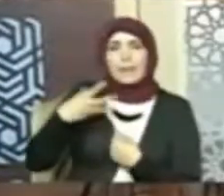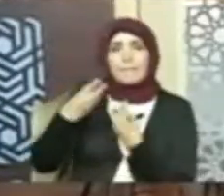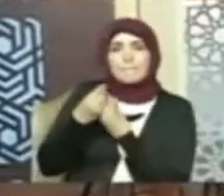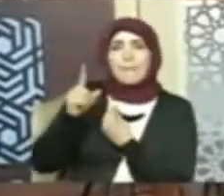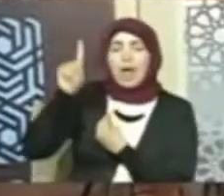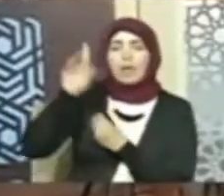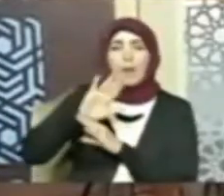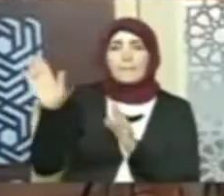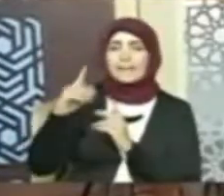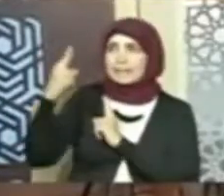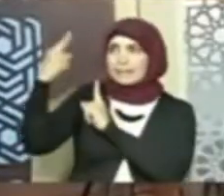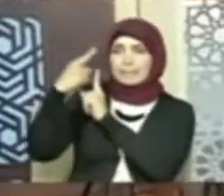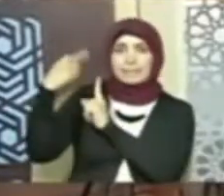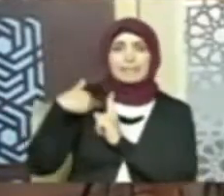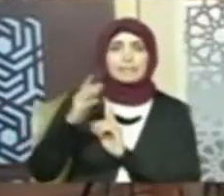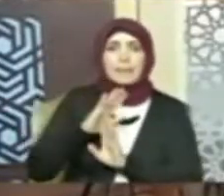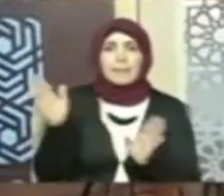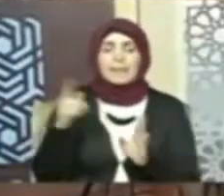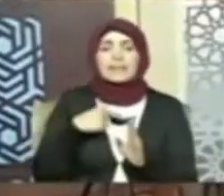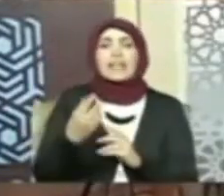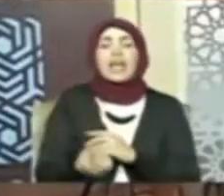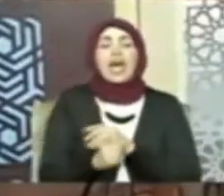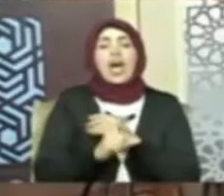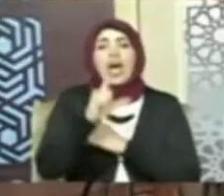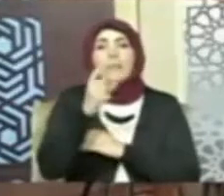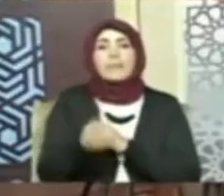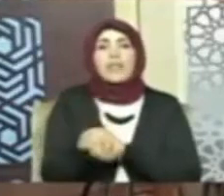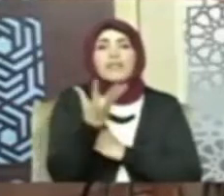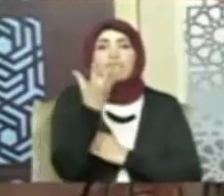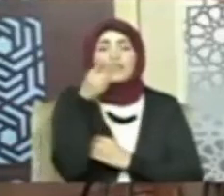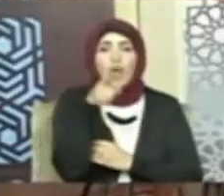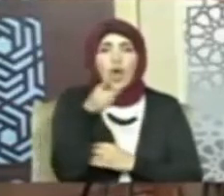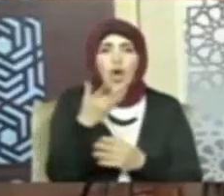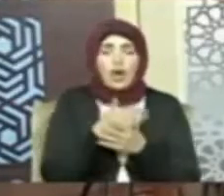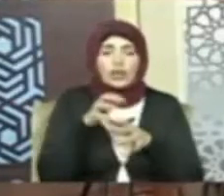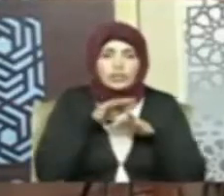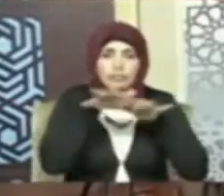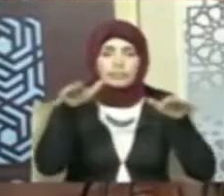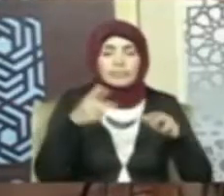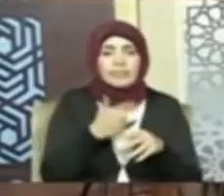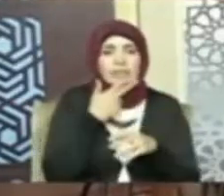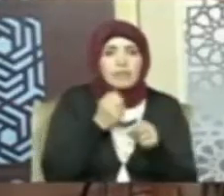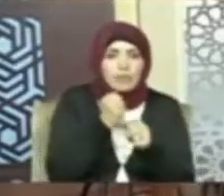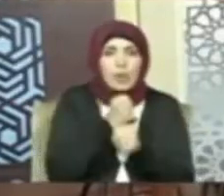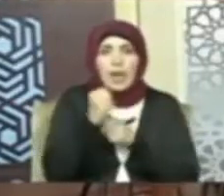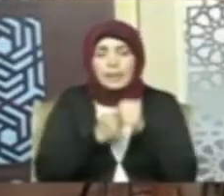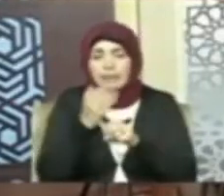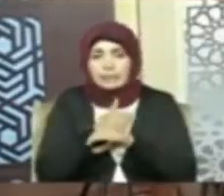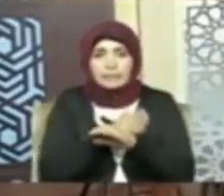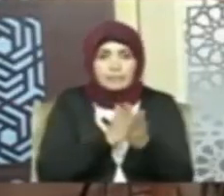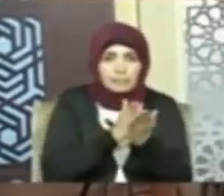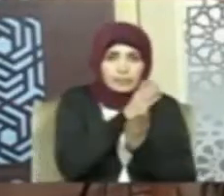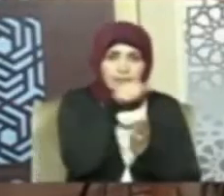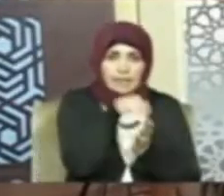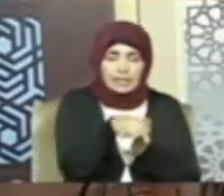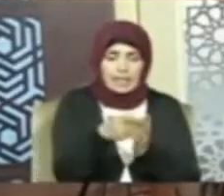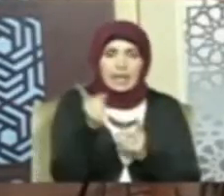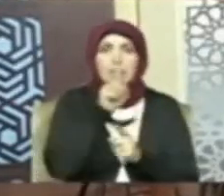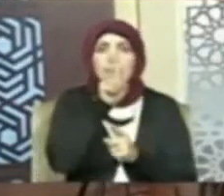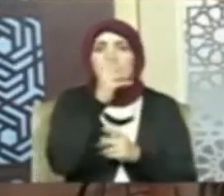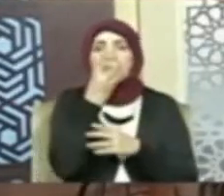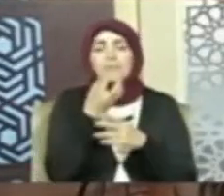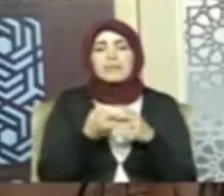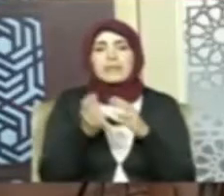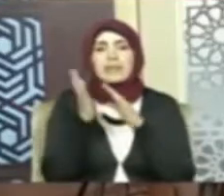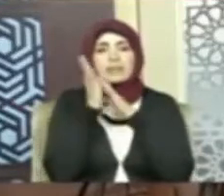لعمارة الكون وعمارة الحياة. فالإسلام هو فن صناعة الحياة لا